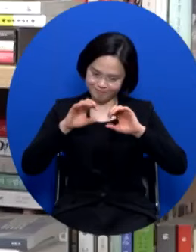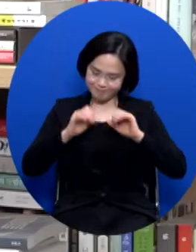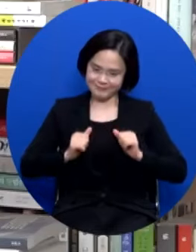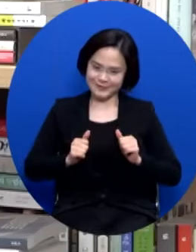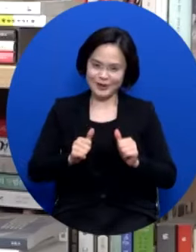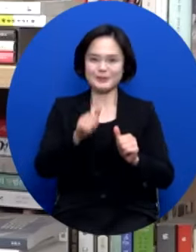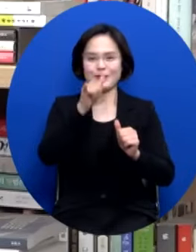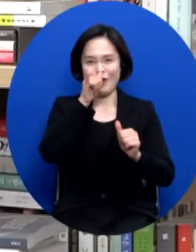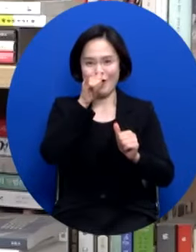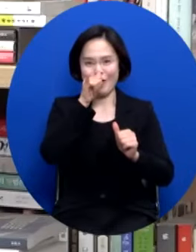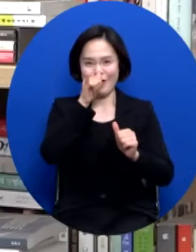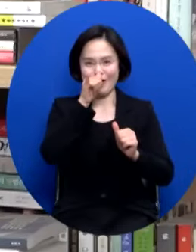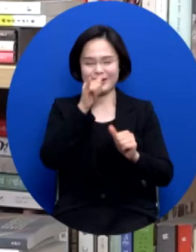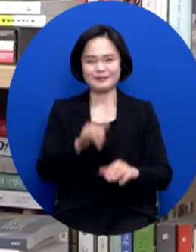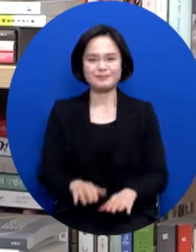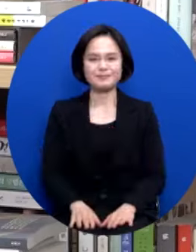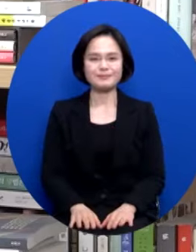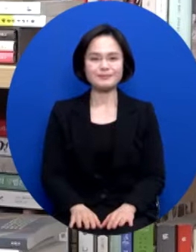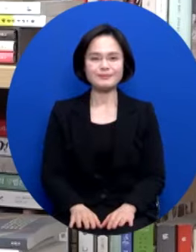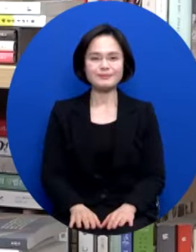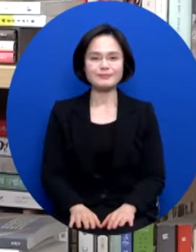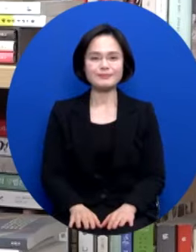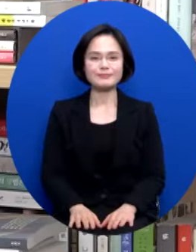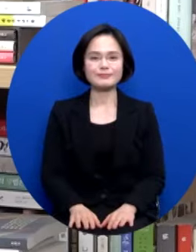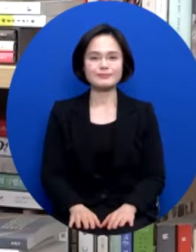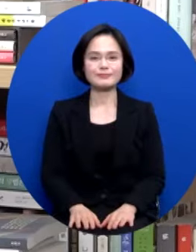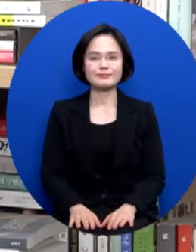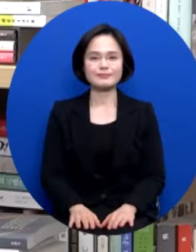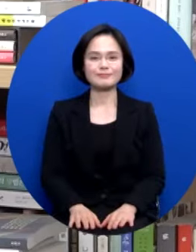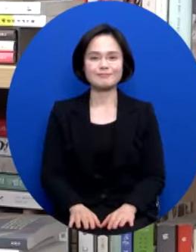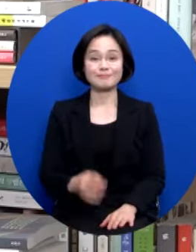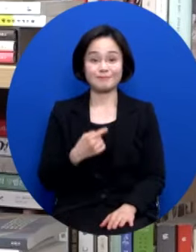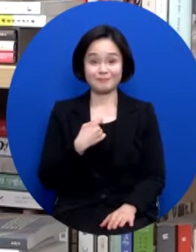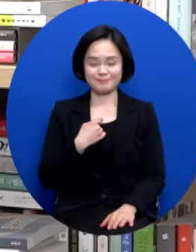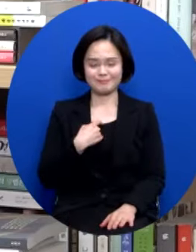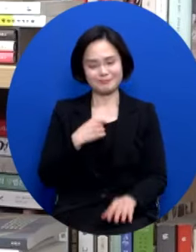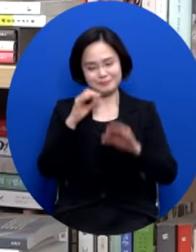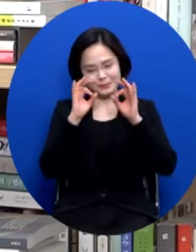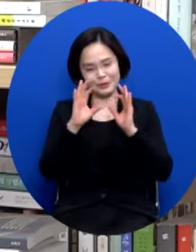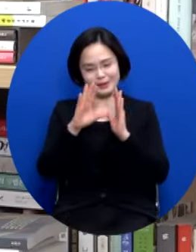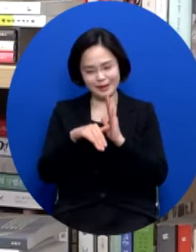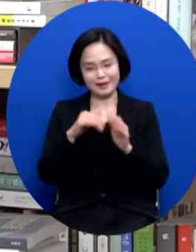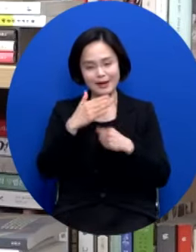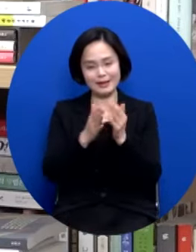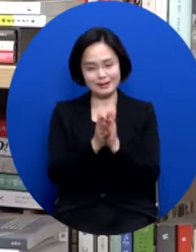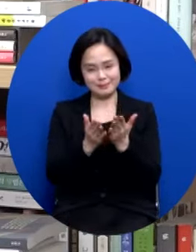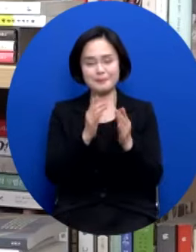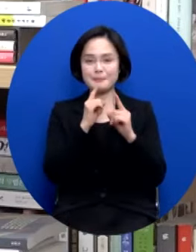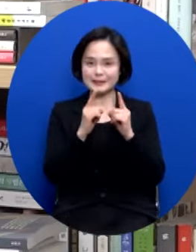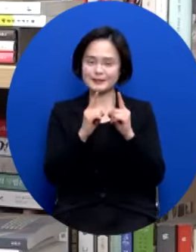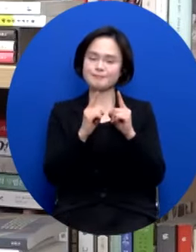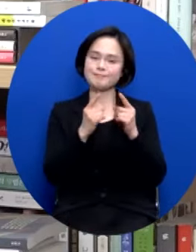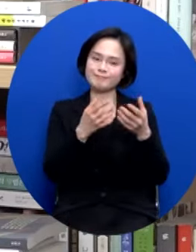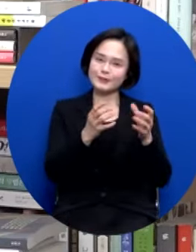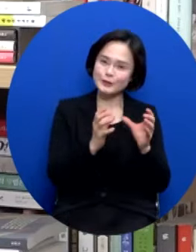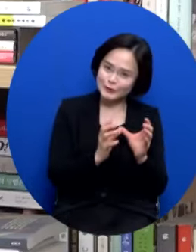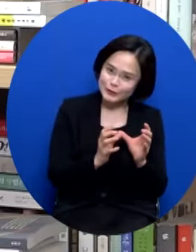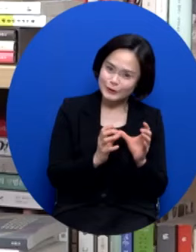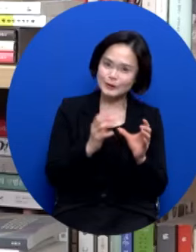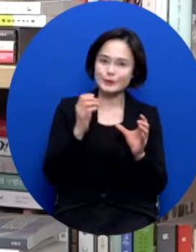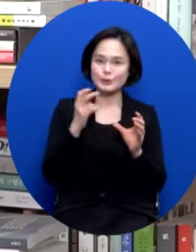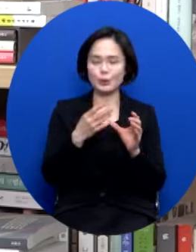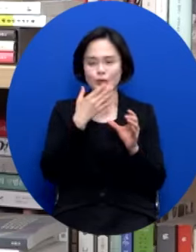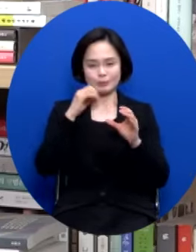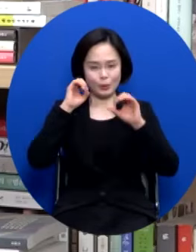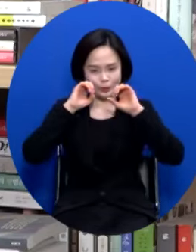거 제 생각에는 그 셀교회 또 전도폭발, 뭐 중보기도, 구제극률사역 여러 가지가 많이